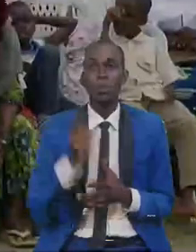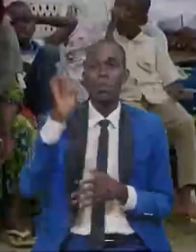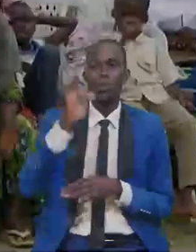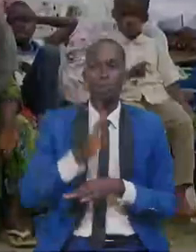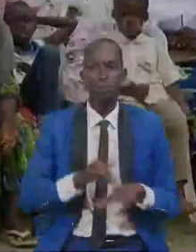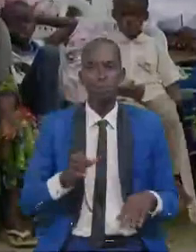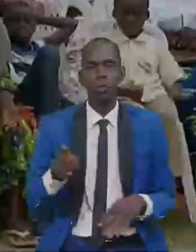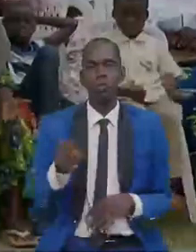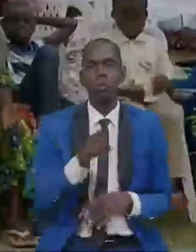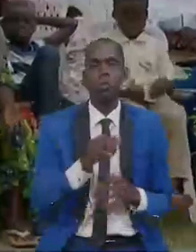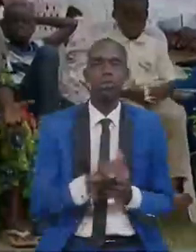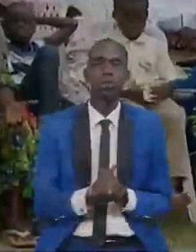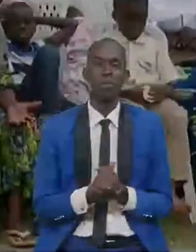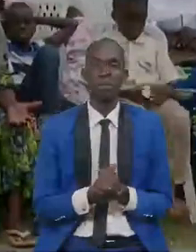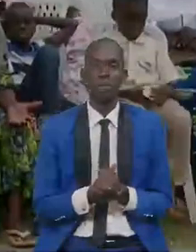Il t'appelle.